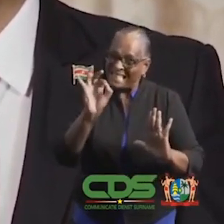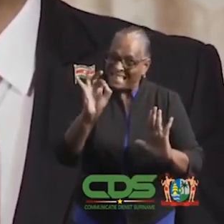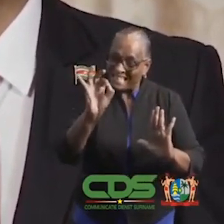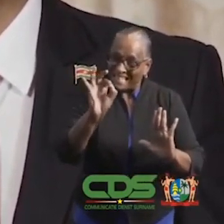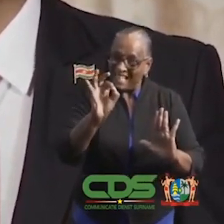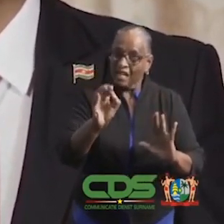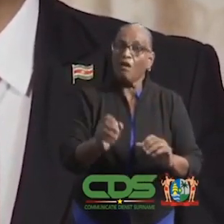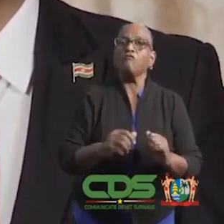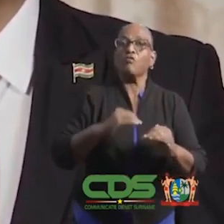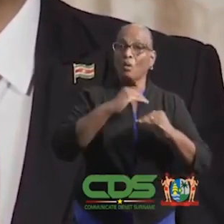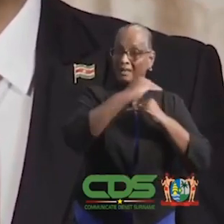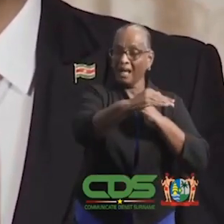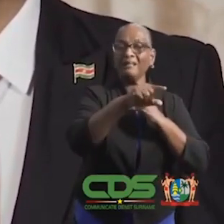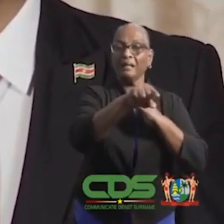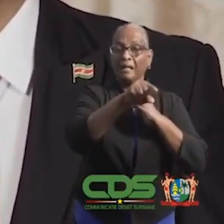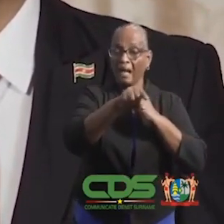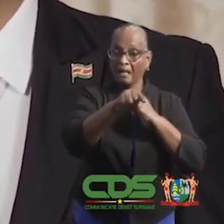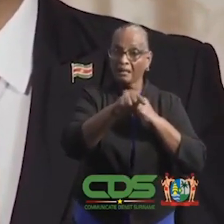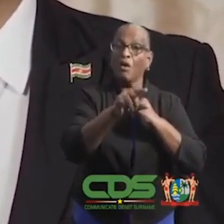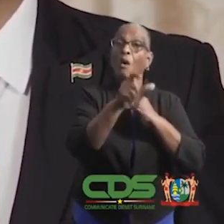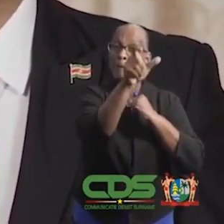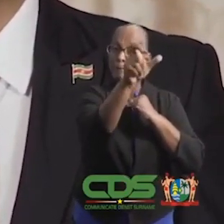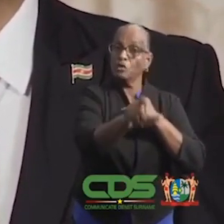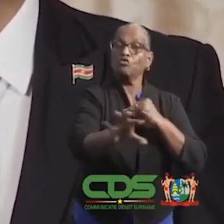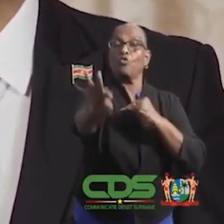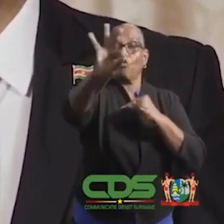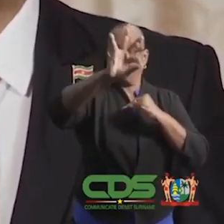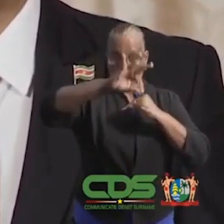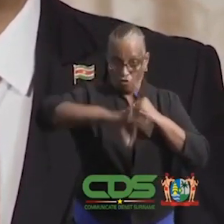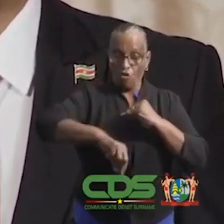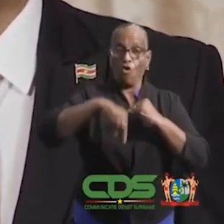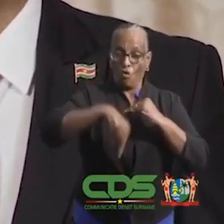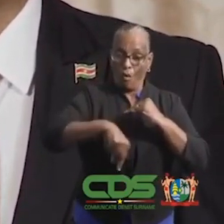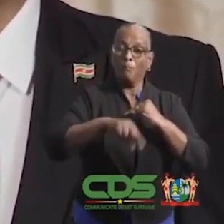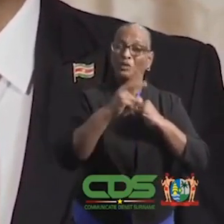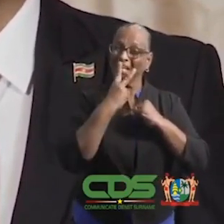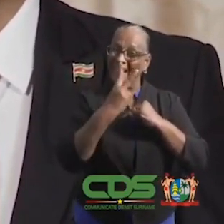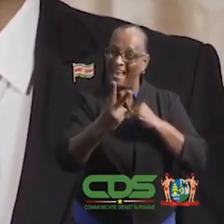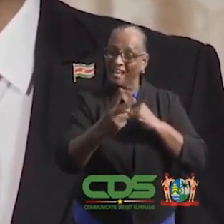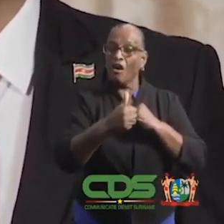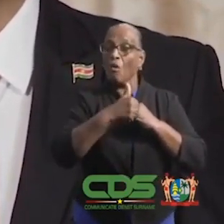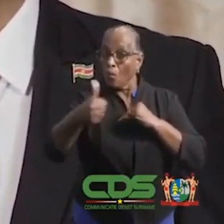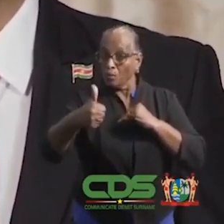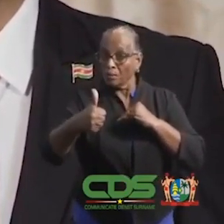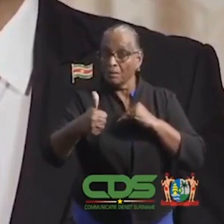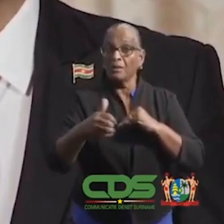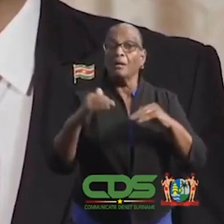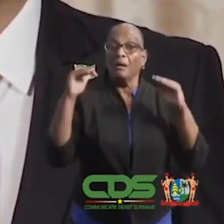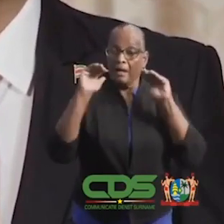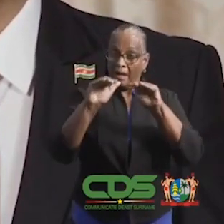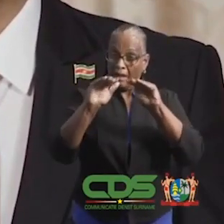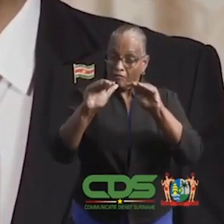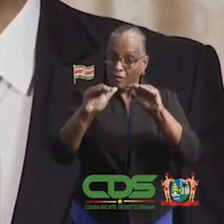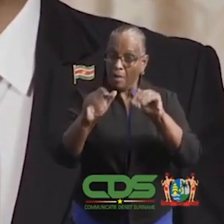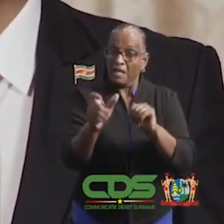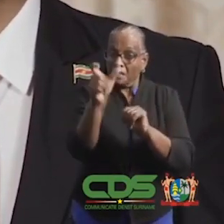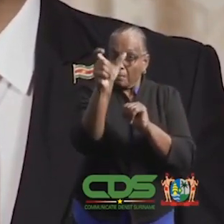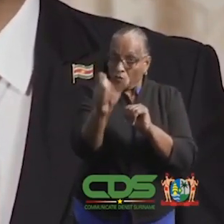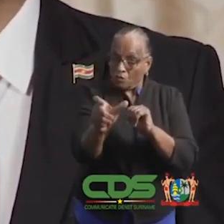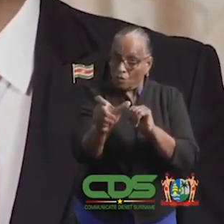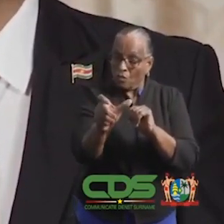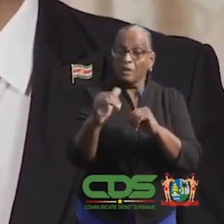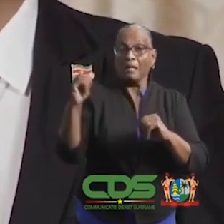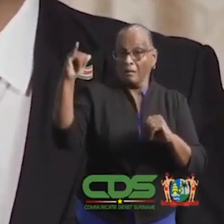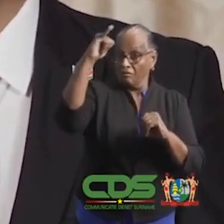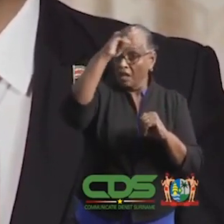het desbetreffend land waaruit de persoon rechtstreeks afkomstig is. De detailinformatie wordt verstrekt aan de desbetreffende actoren